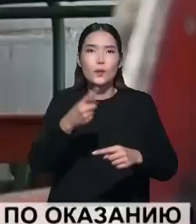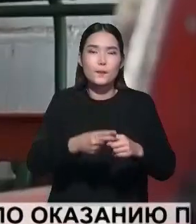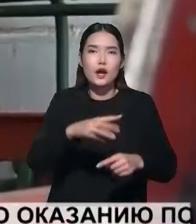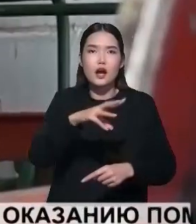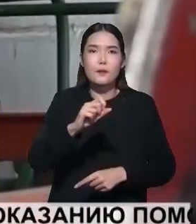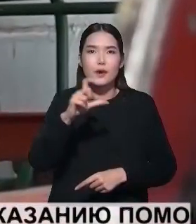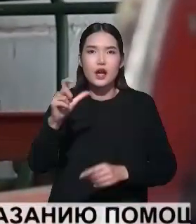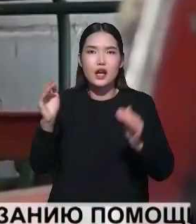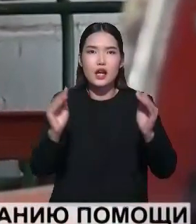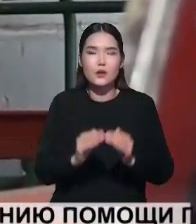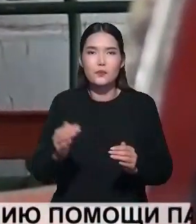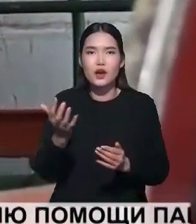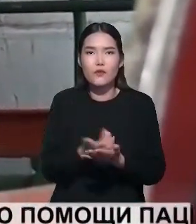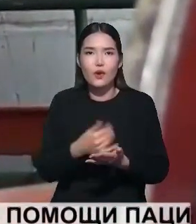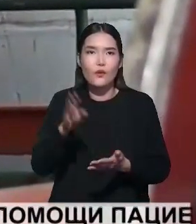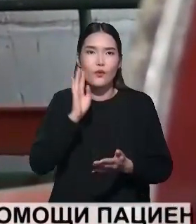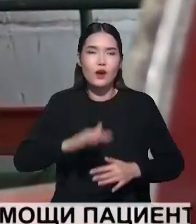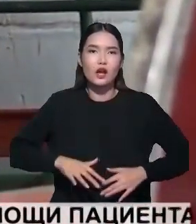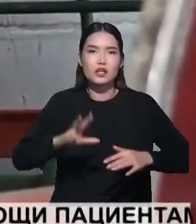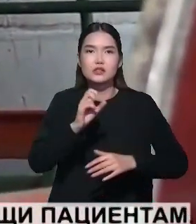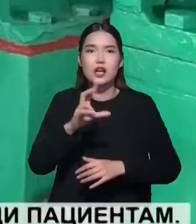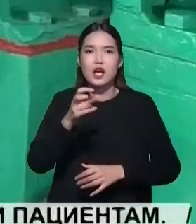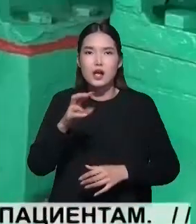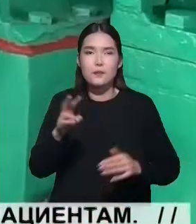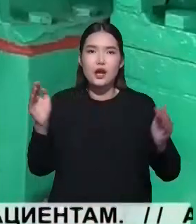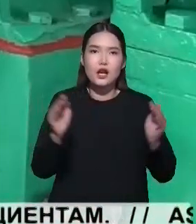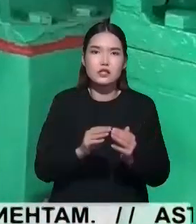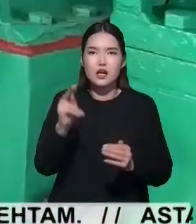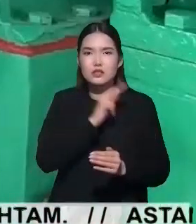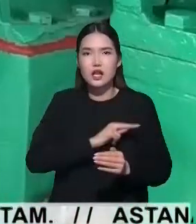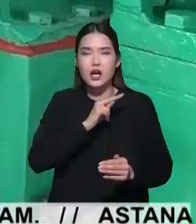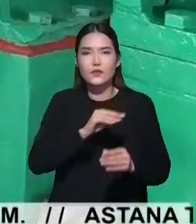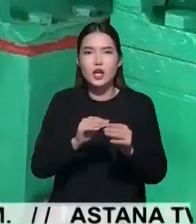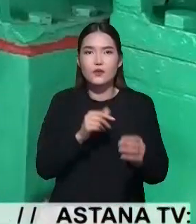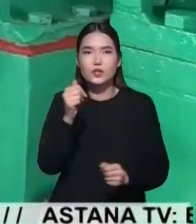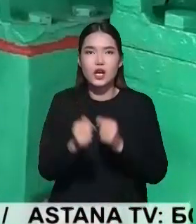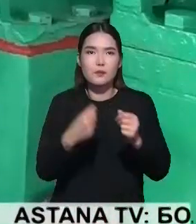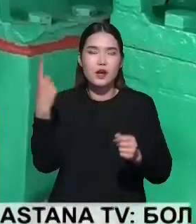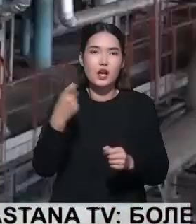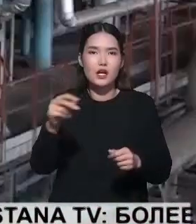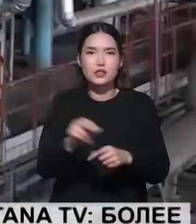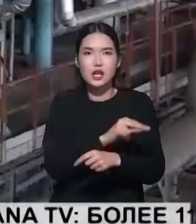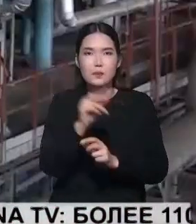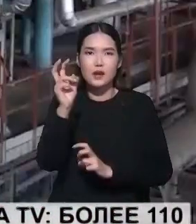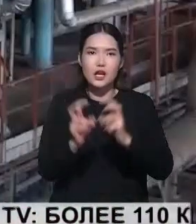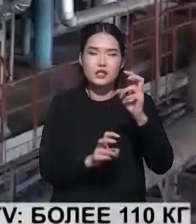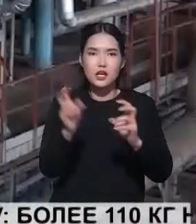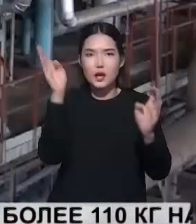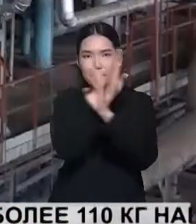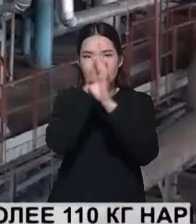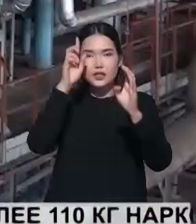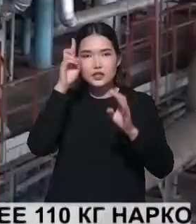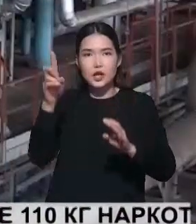МАЭК снизил выработку воды из-за потепления Каспия. Сокращение работы автомоек на неделю и ремонт на заводах, по прогнозам